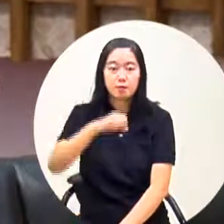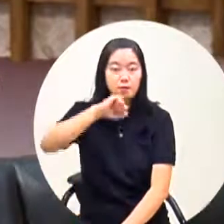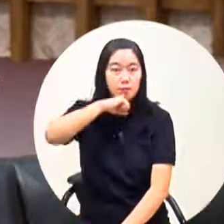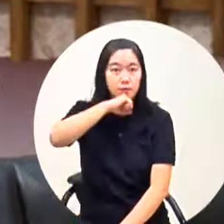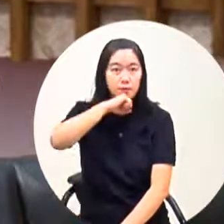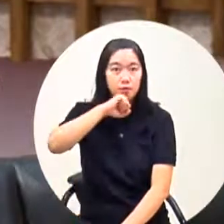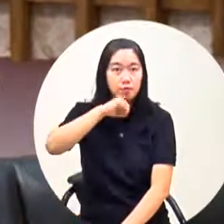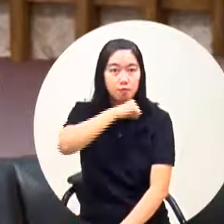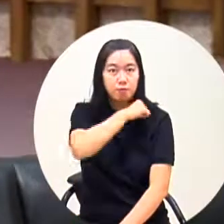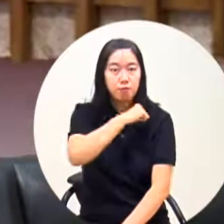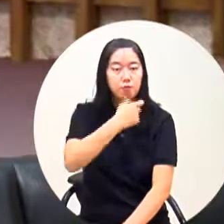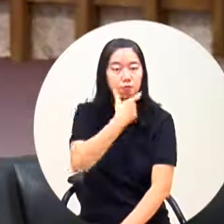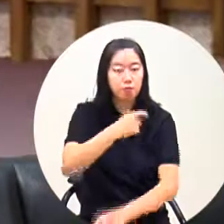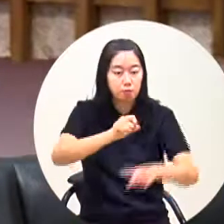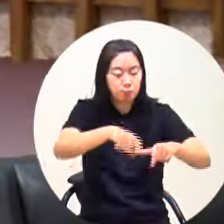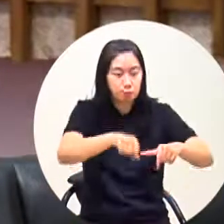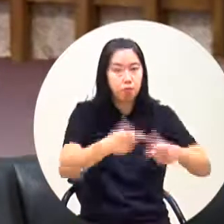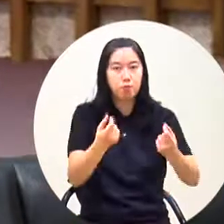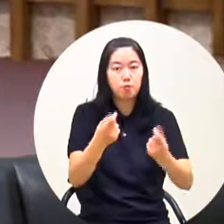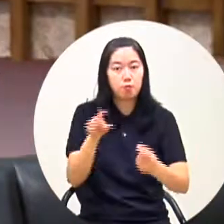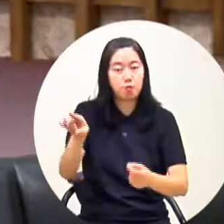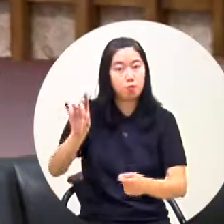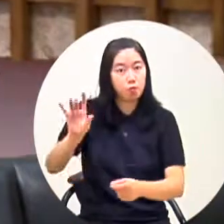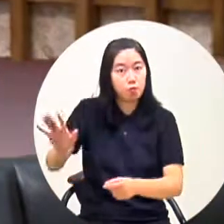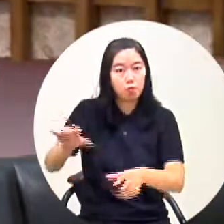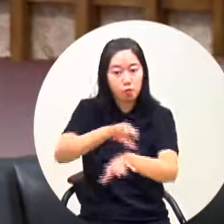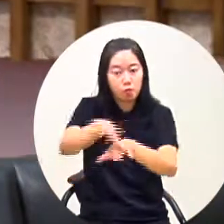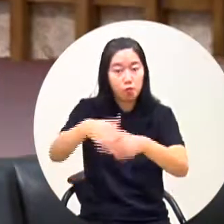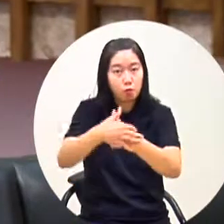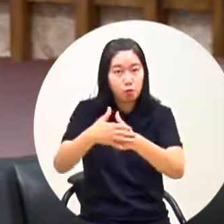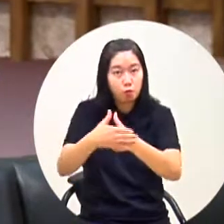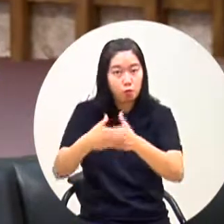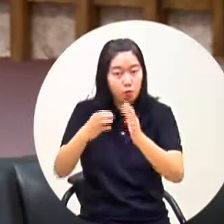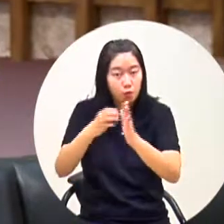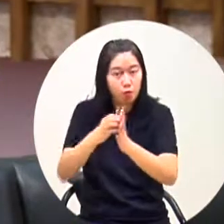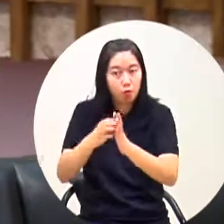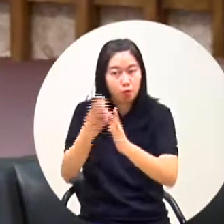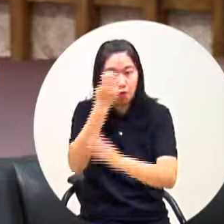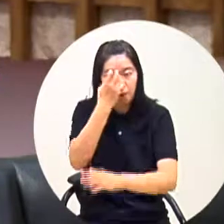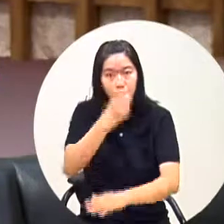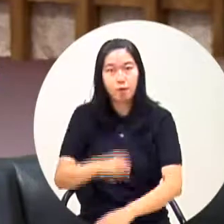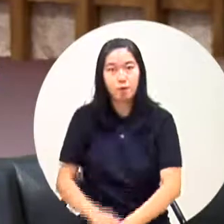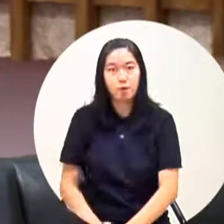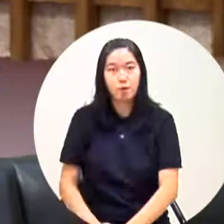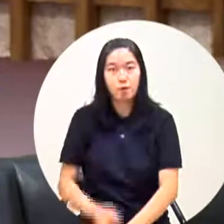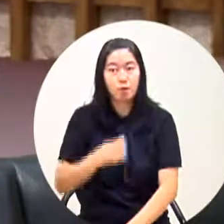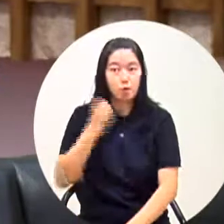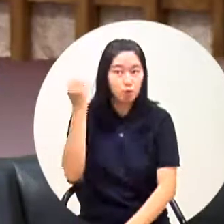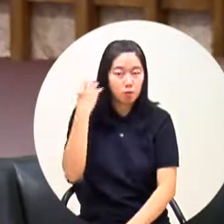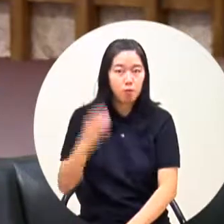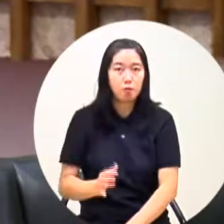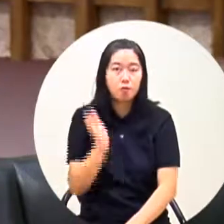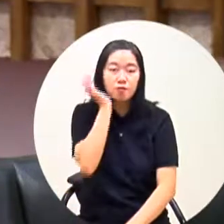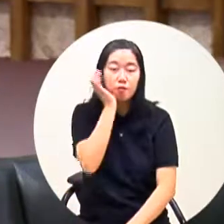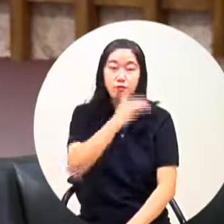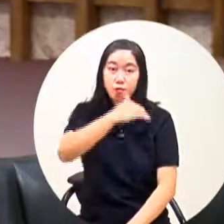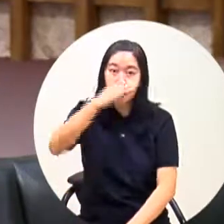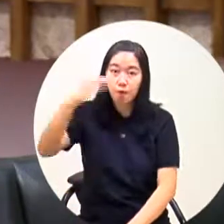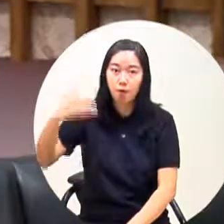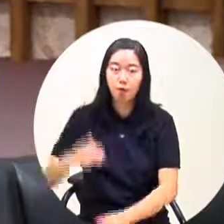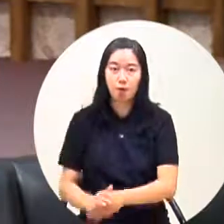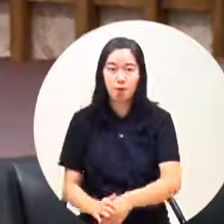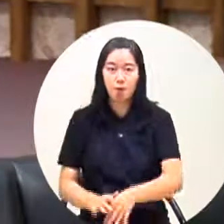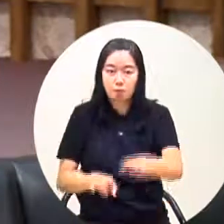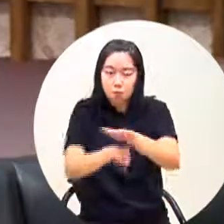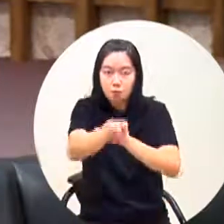嘛是属按环保局管的嘛吼。啊，工山遐，我听讲，第一率先吼，收获